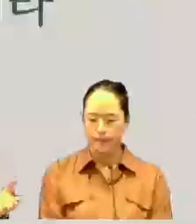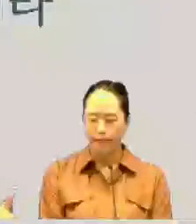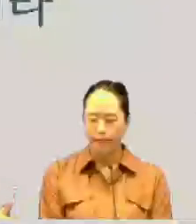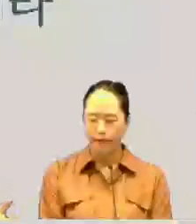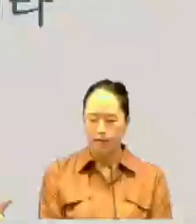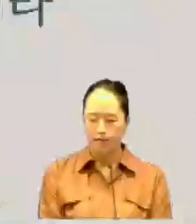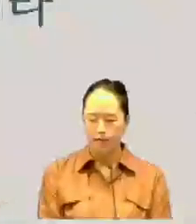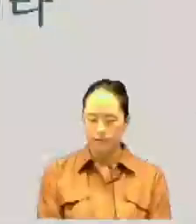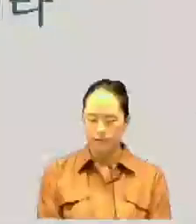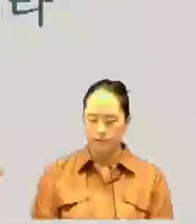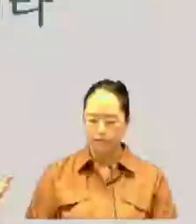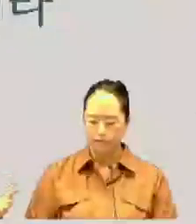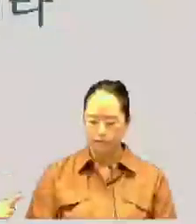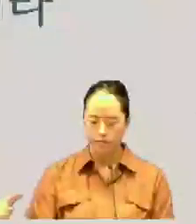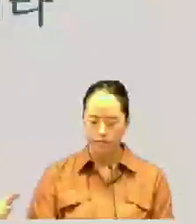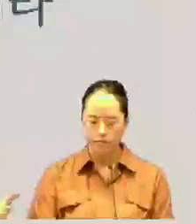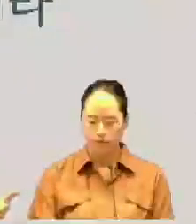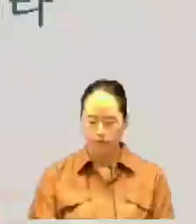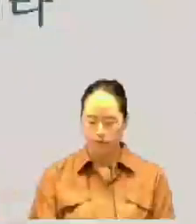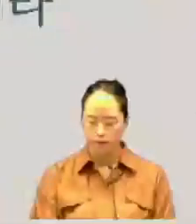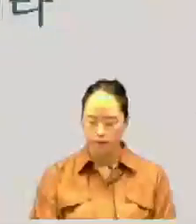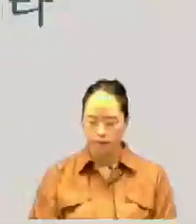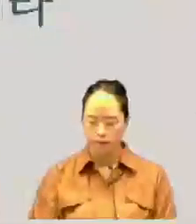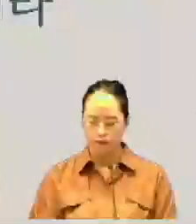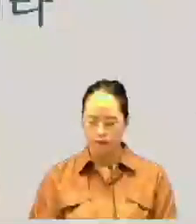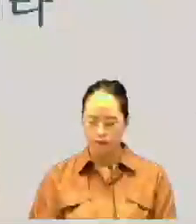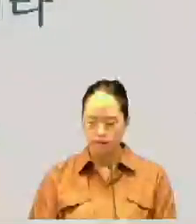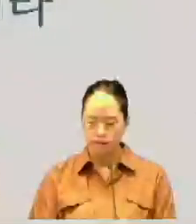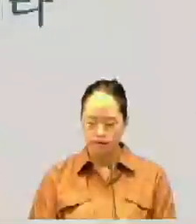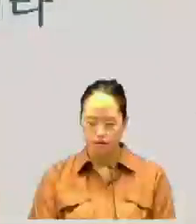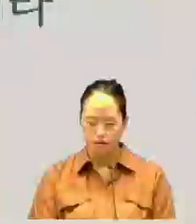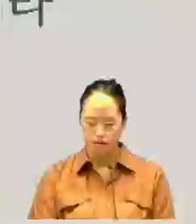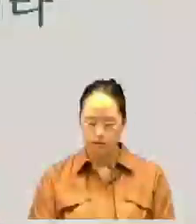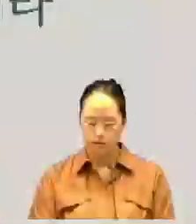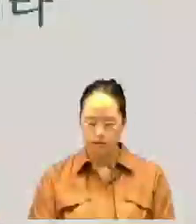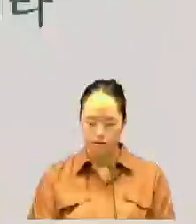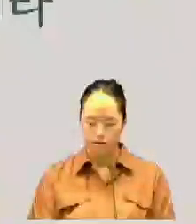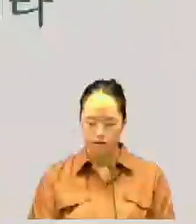审判的时候仍然在与神争辩。